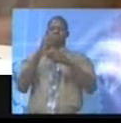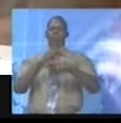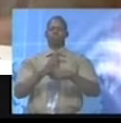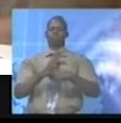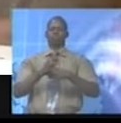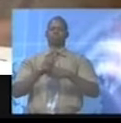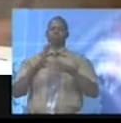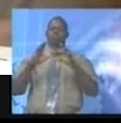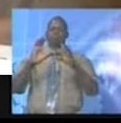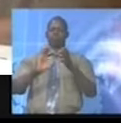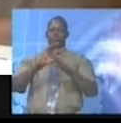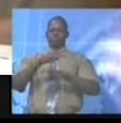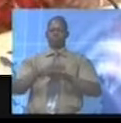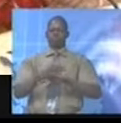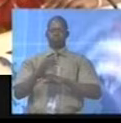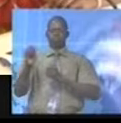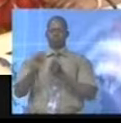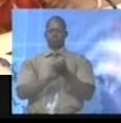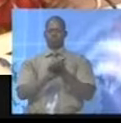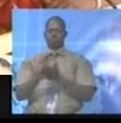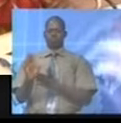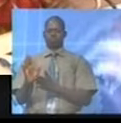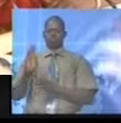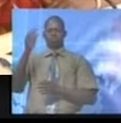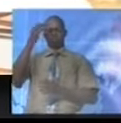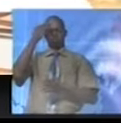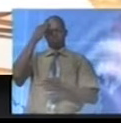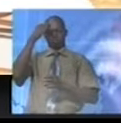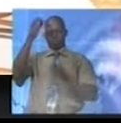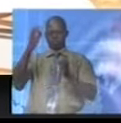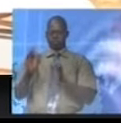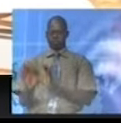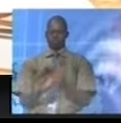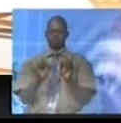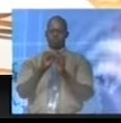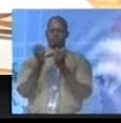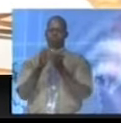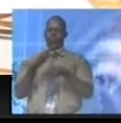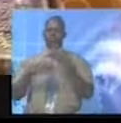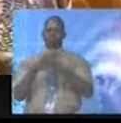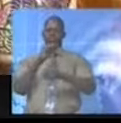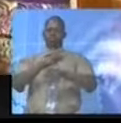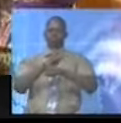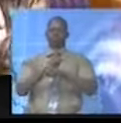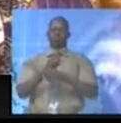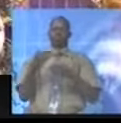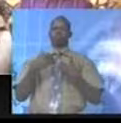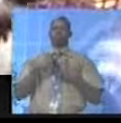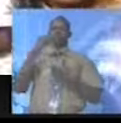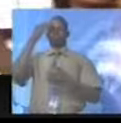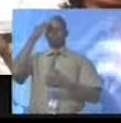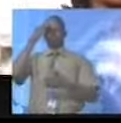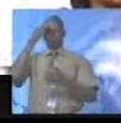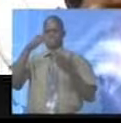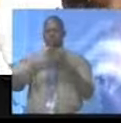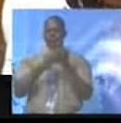d'emballages biodégradables. Le ministre s'est en outre engagé à faire en sorte que tous les acteurs aient une connaissance du nouveau code